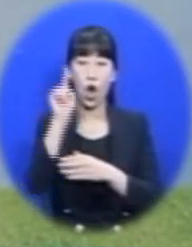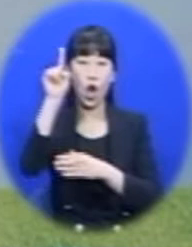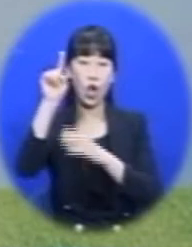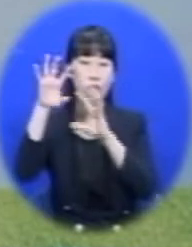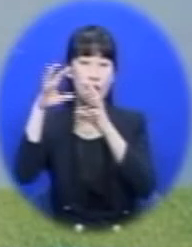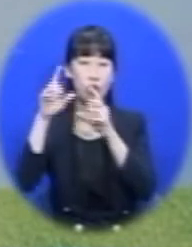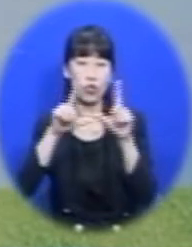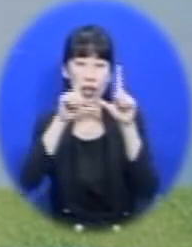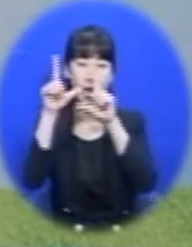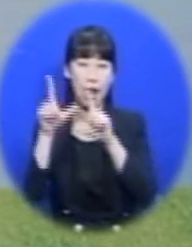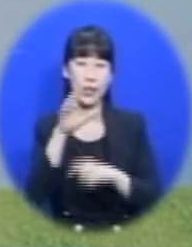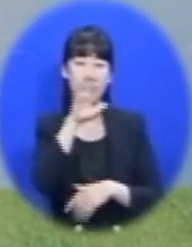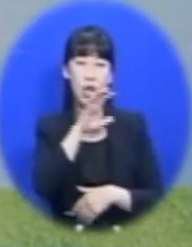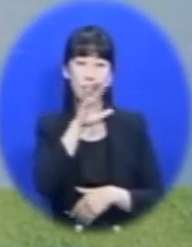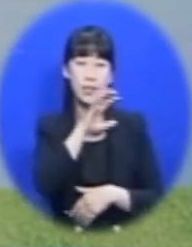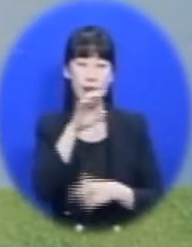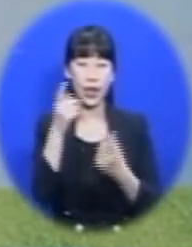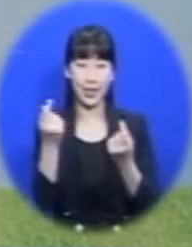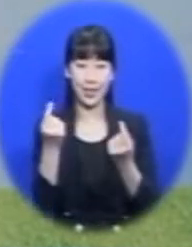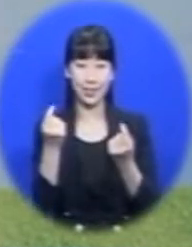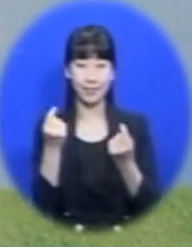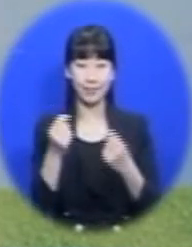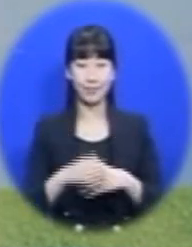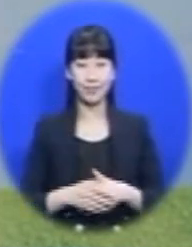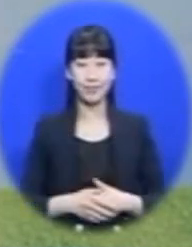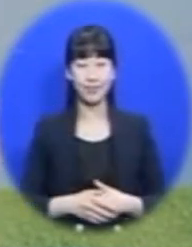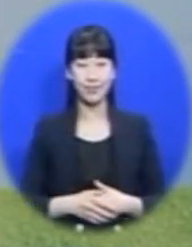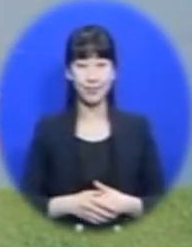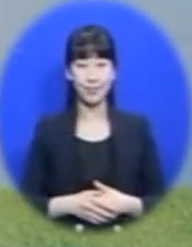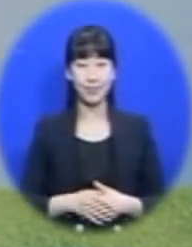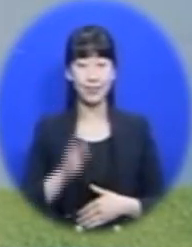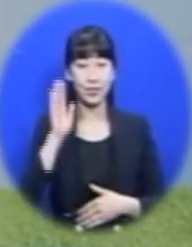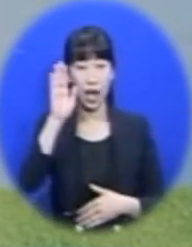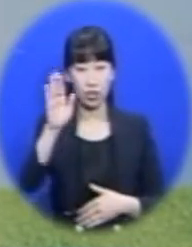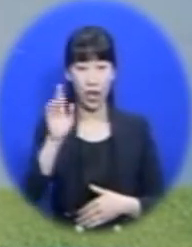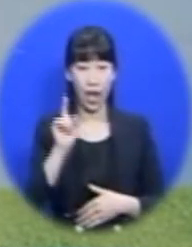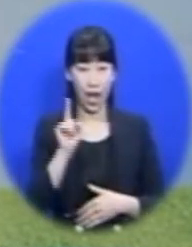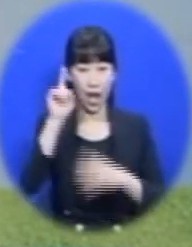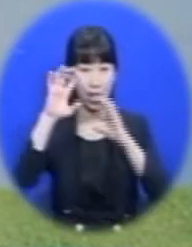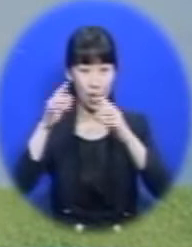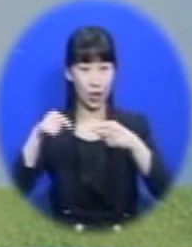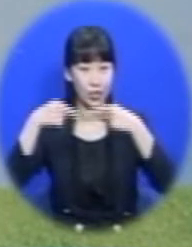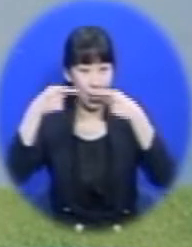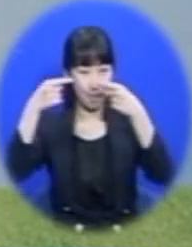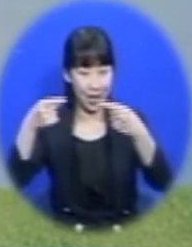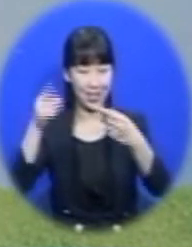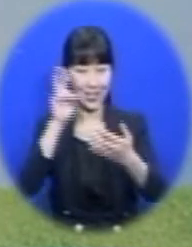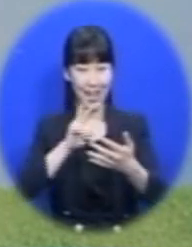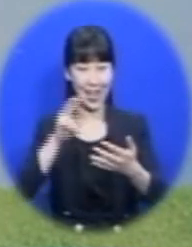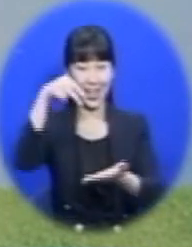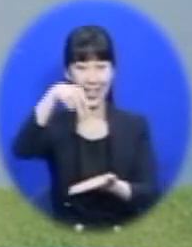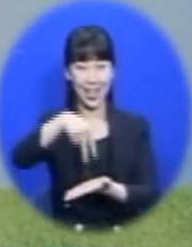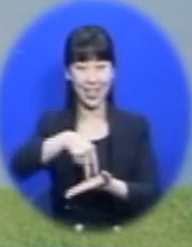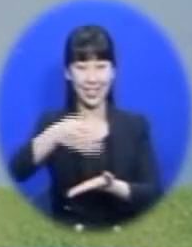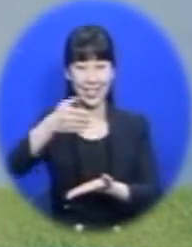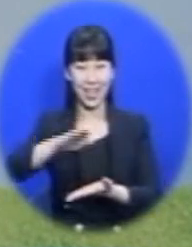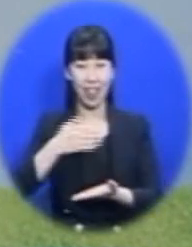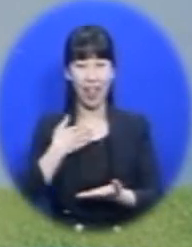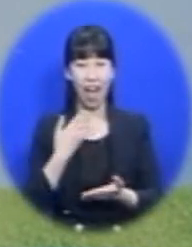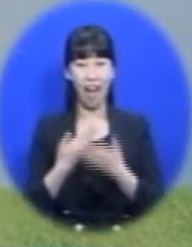여러분 나중에 천국에 가서 여러분이 찬양대에 섰는데 한 번도 서본 적이 없어요.